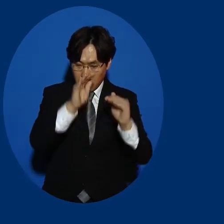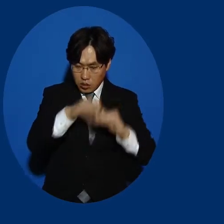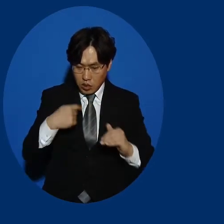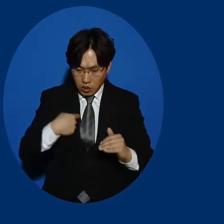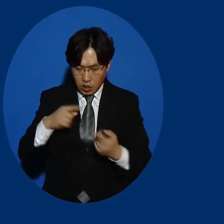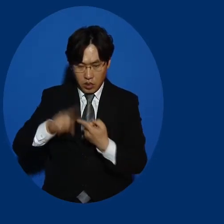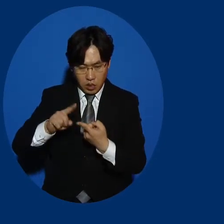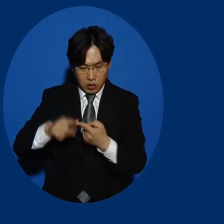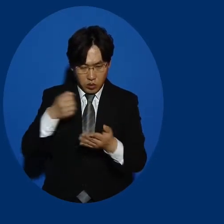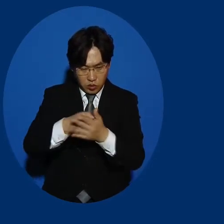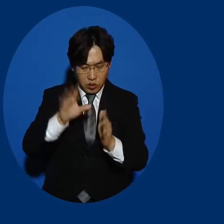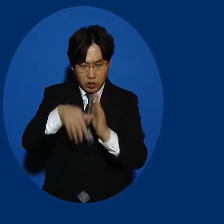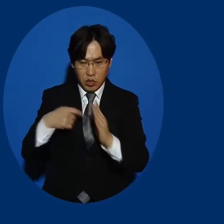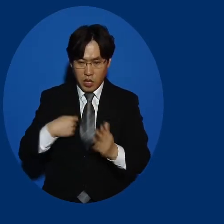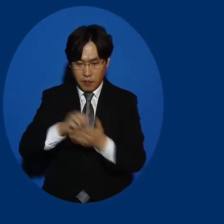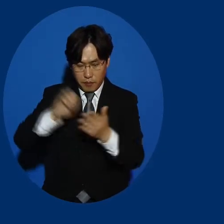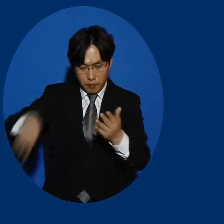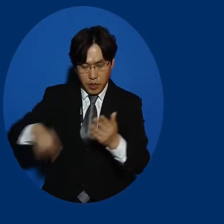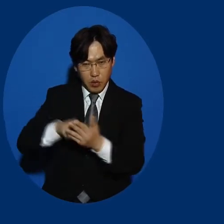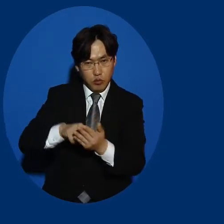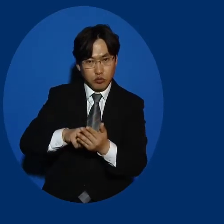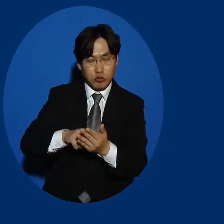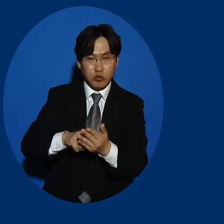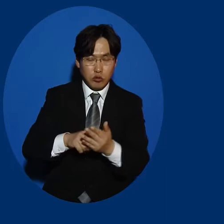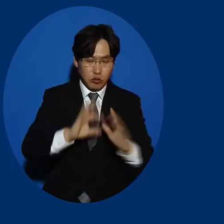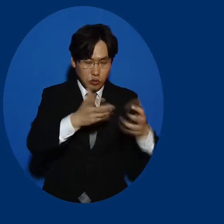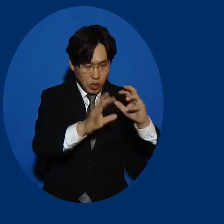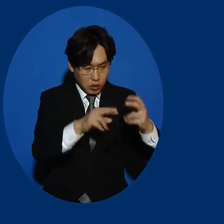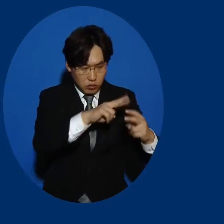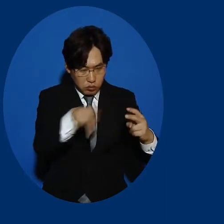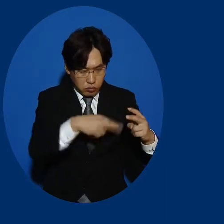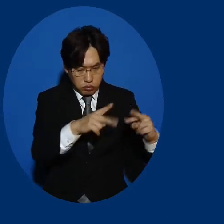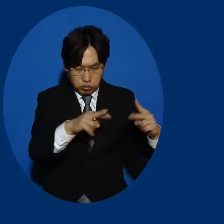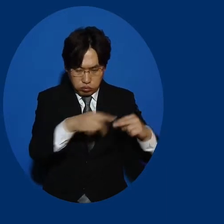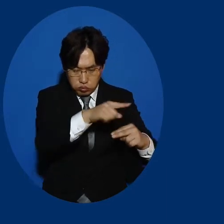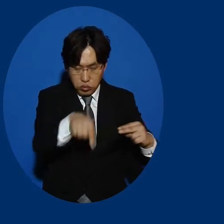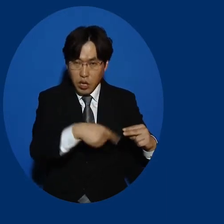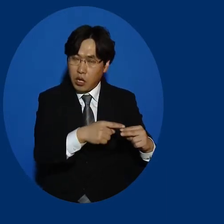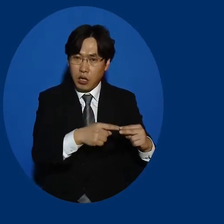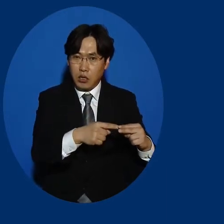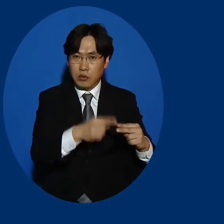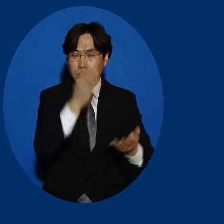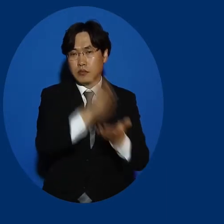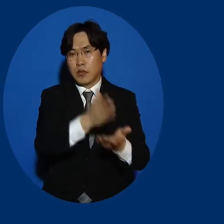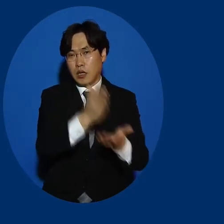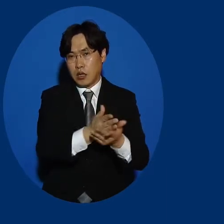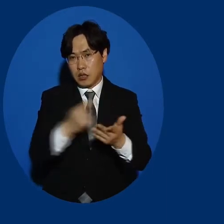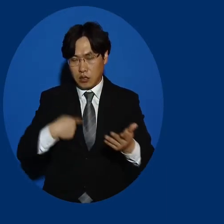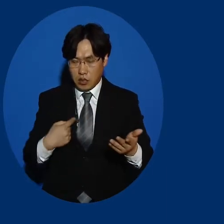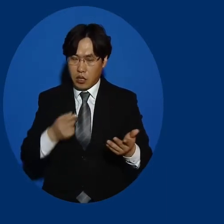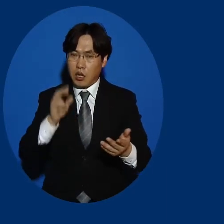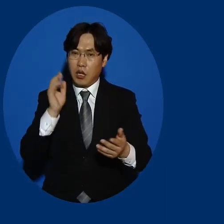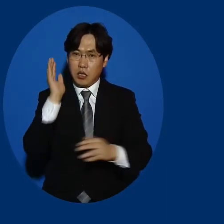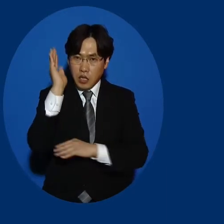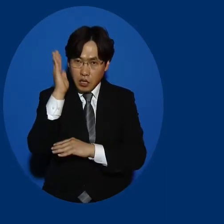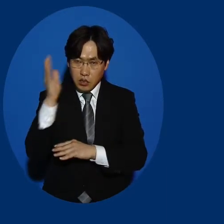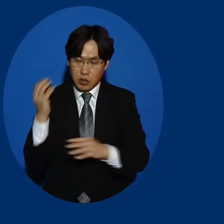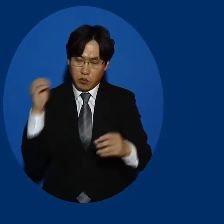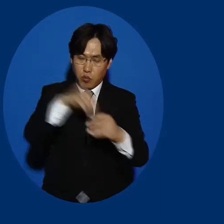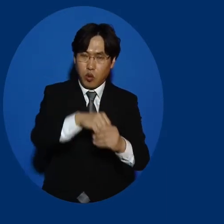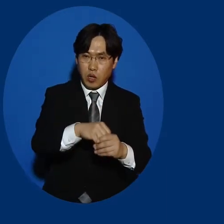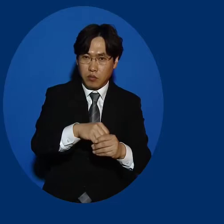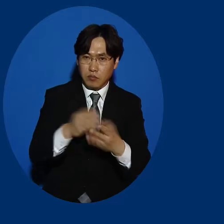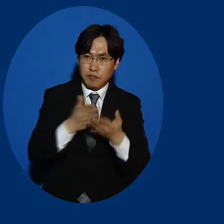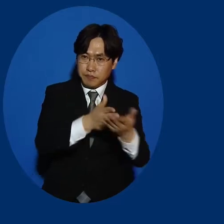의사가 반영이 되지 않고 나에 대한 정책을 만드는데 우리에 대한 얘기가 우리의 목소리가 실려 있지 않다고